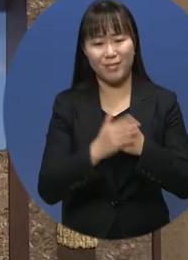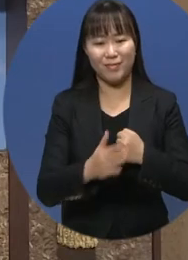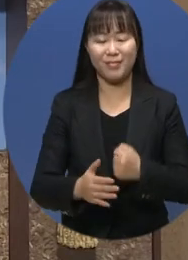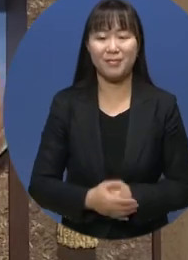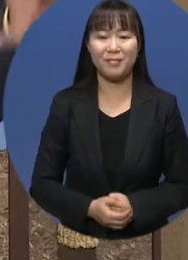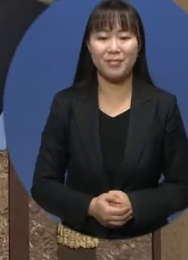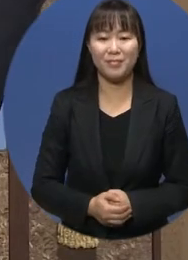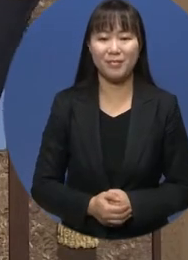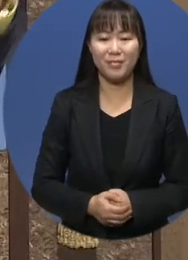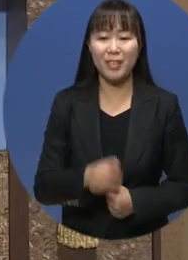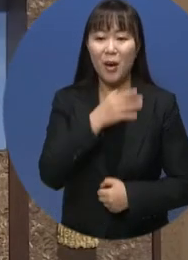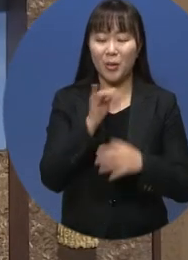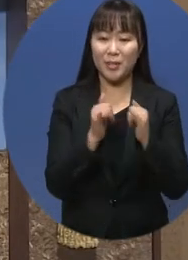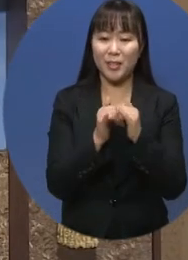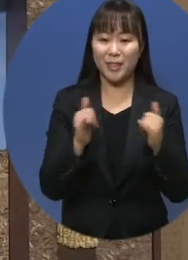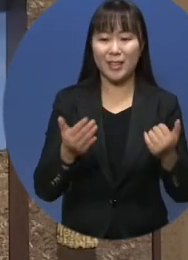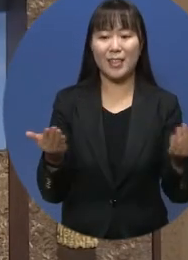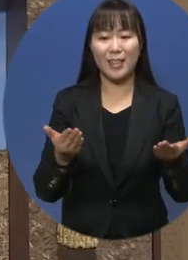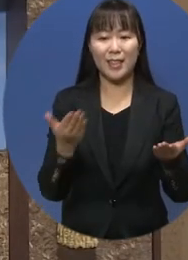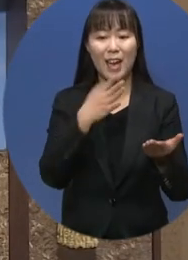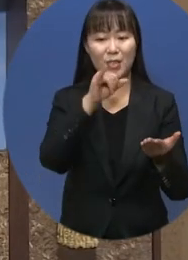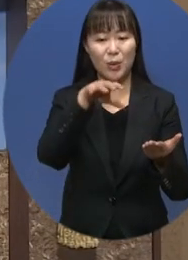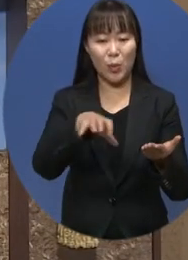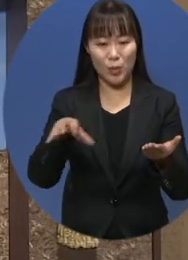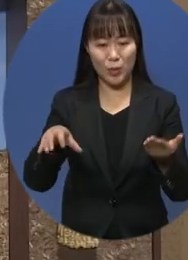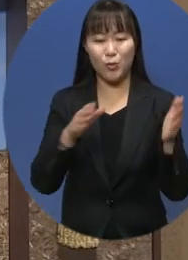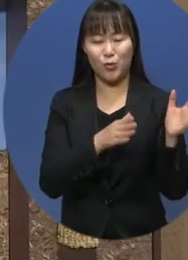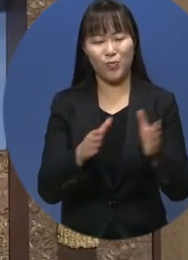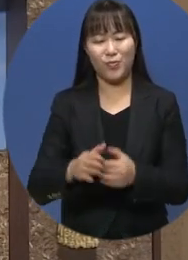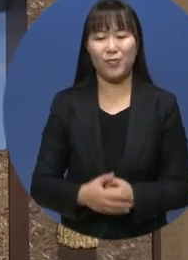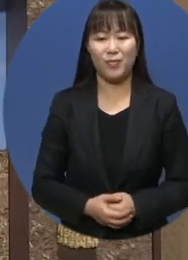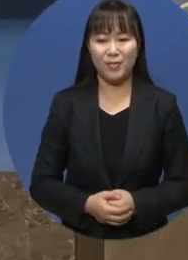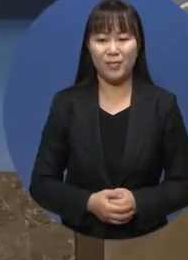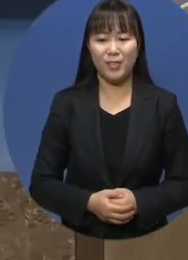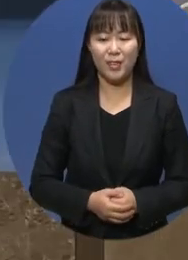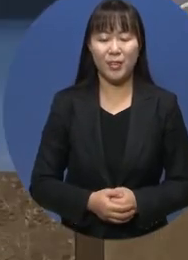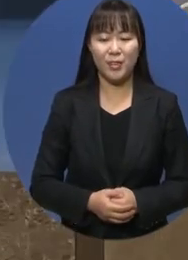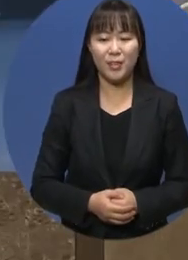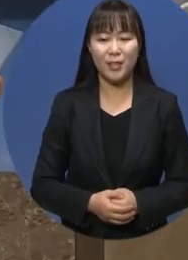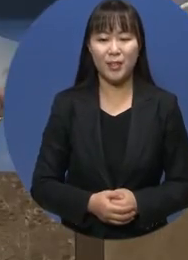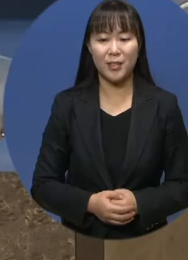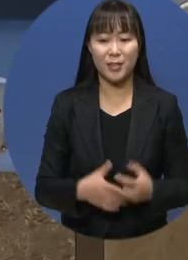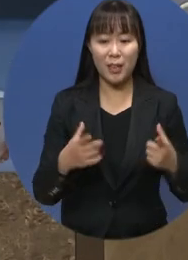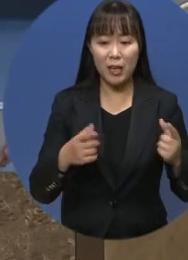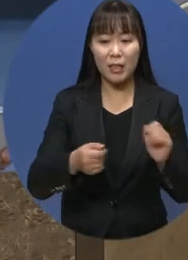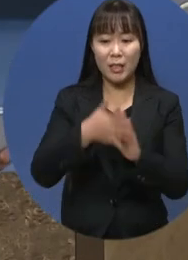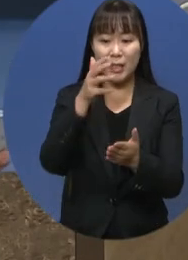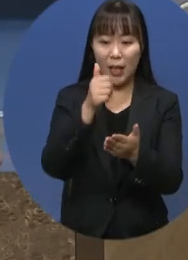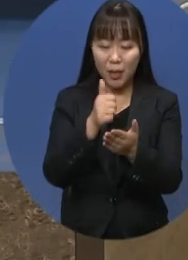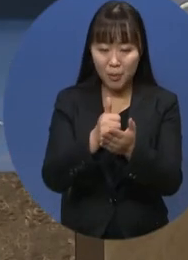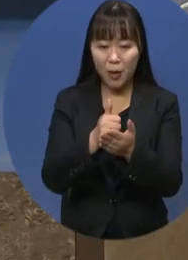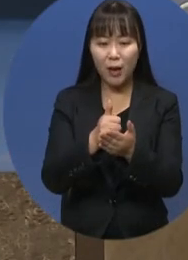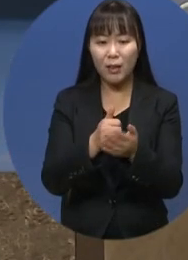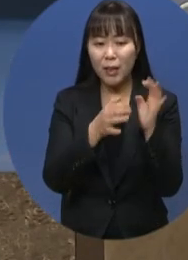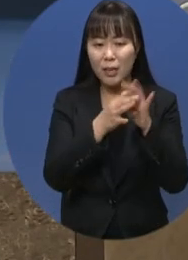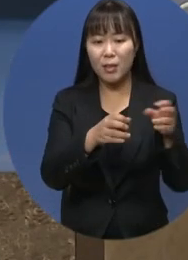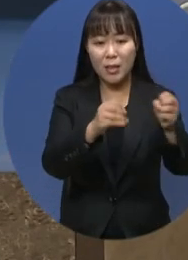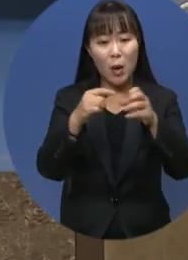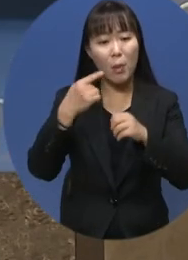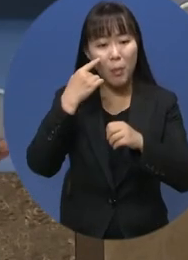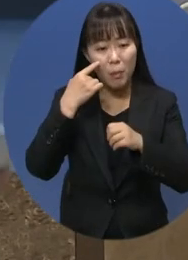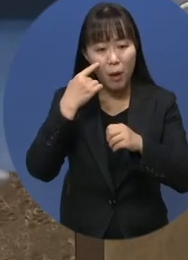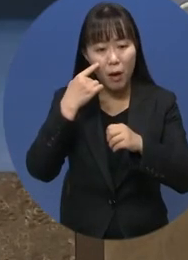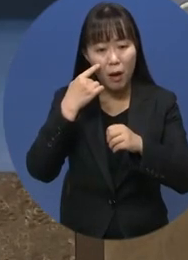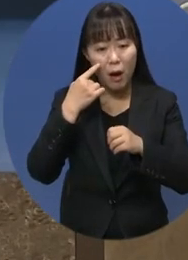네 개 어르신들이 일할 수 있는 자리를 계속 만듭니다 어 그 이렇게 시 상인과 계속 이야기를 해보니